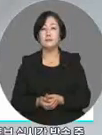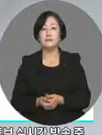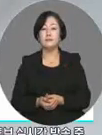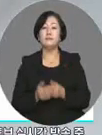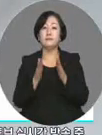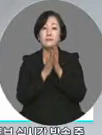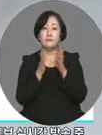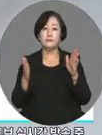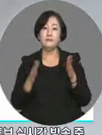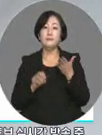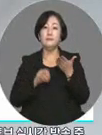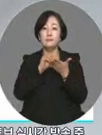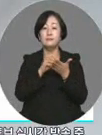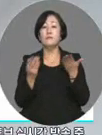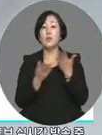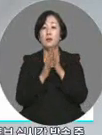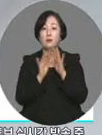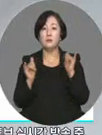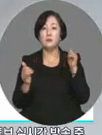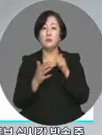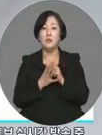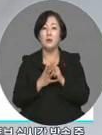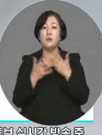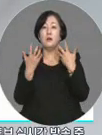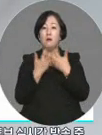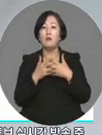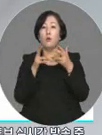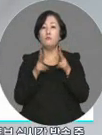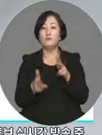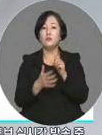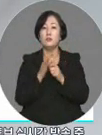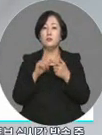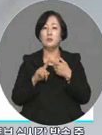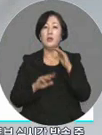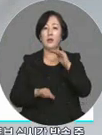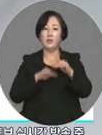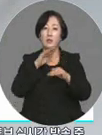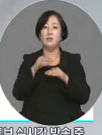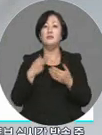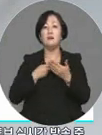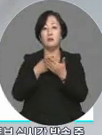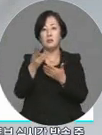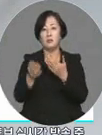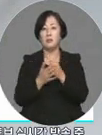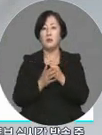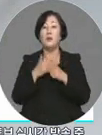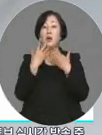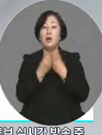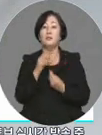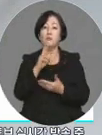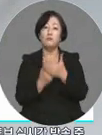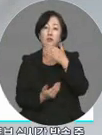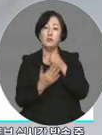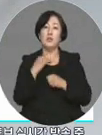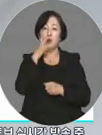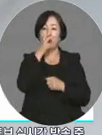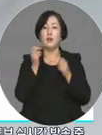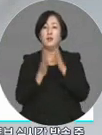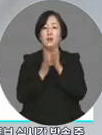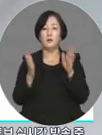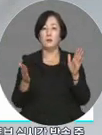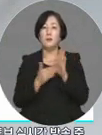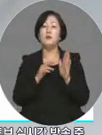아파트 입주민이 얼어붙은 공용계단에 넘어져서 닫혔다면 안전 조치를 소홀히 한 아파트 자치